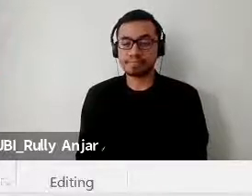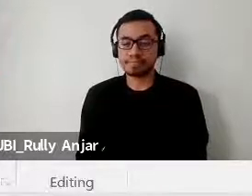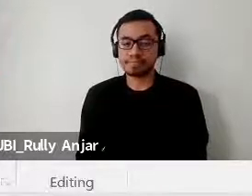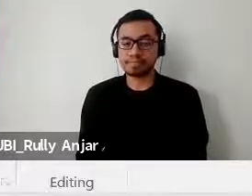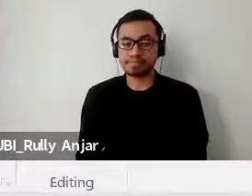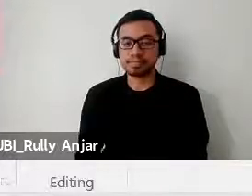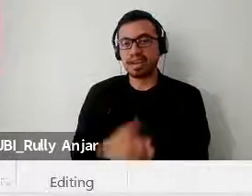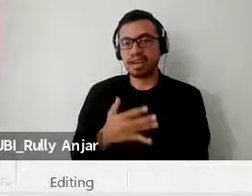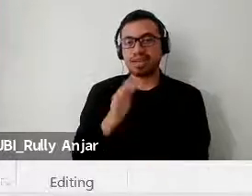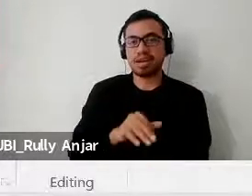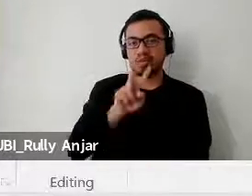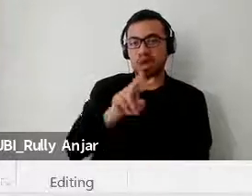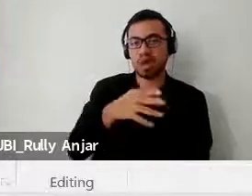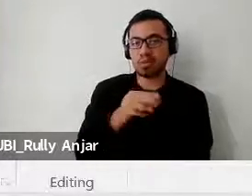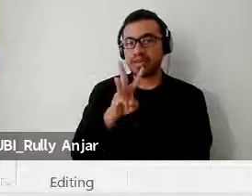2-3 slide kembali.